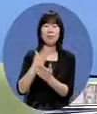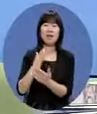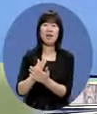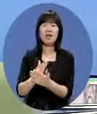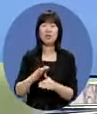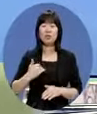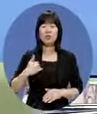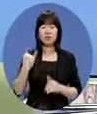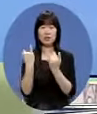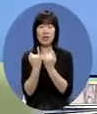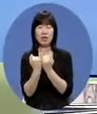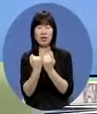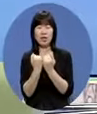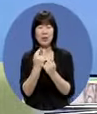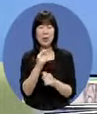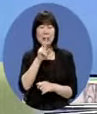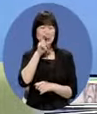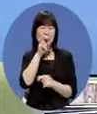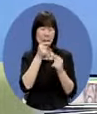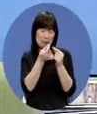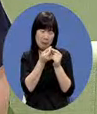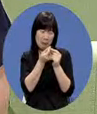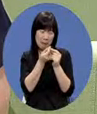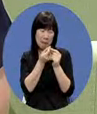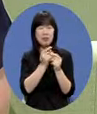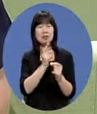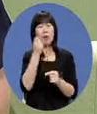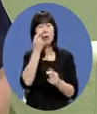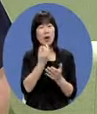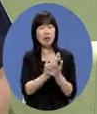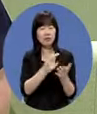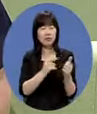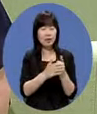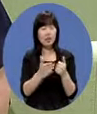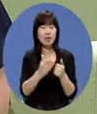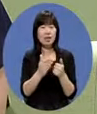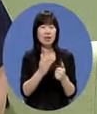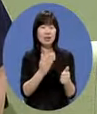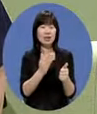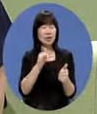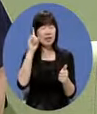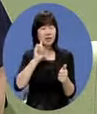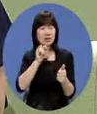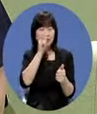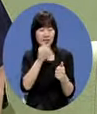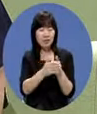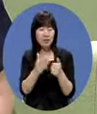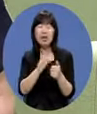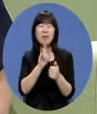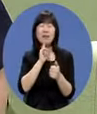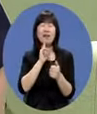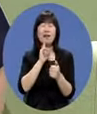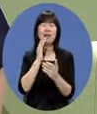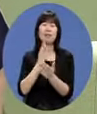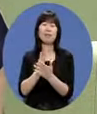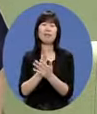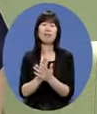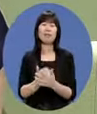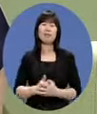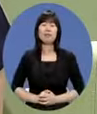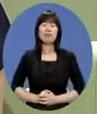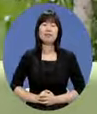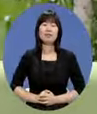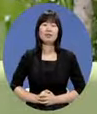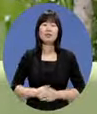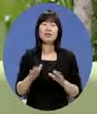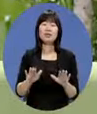우리 여성분도 쥐꼬리만한 월급이라든지 이런 이야기 때문에 이제 상처를 많이 받으니까 이런 네. 부분들은 전부 다 해서는 안 되는 거죠.